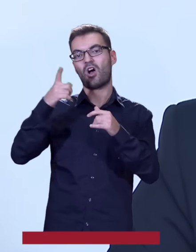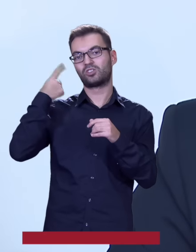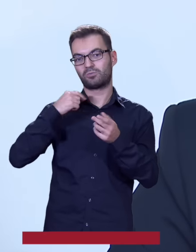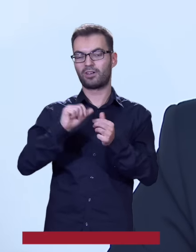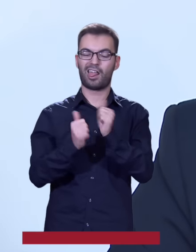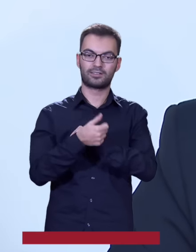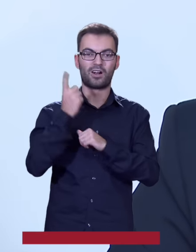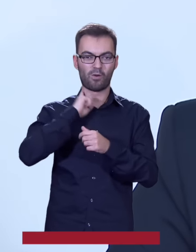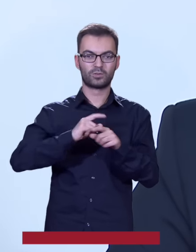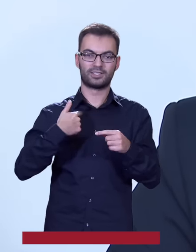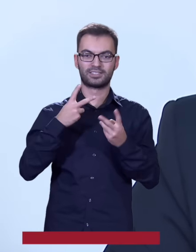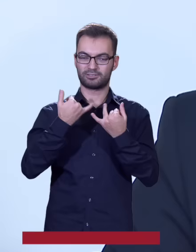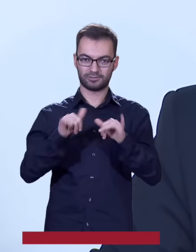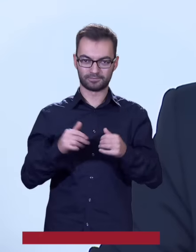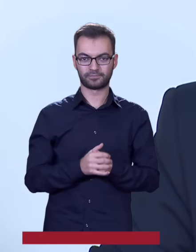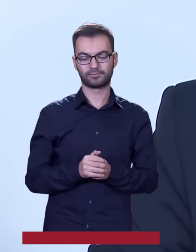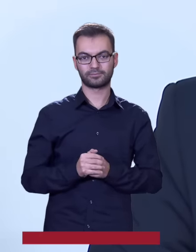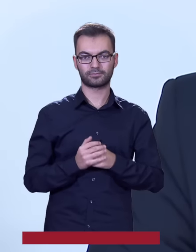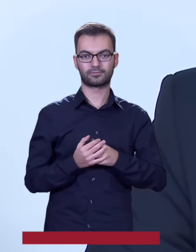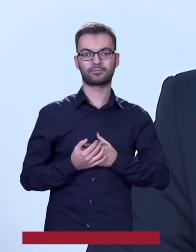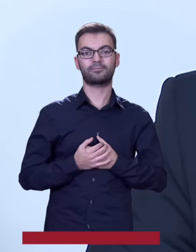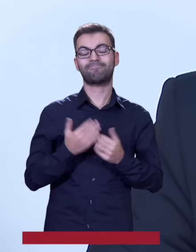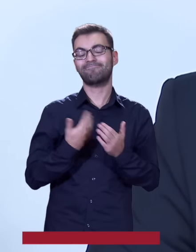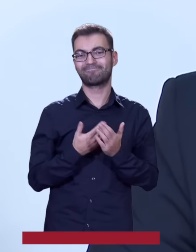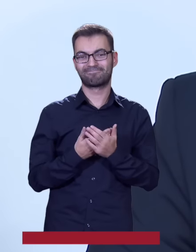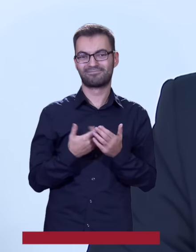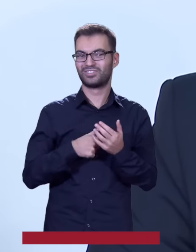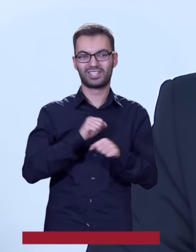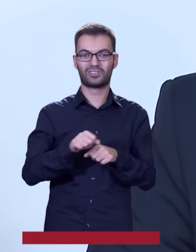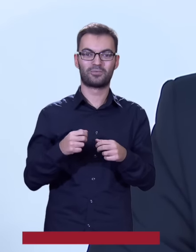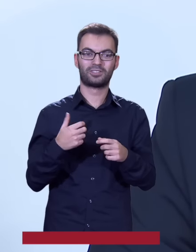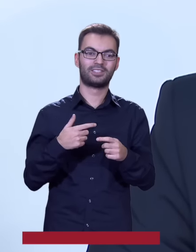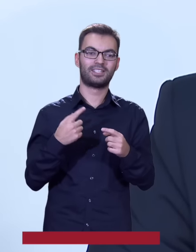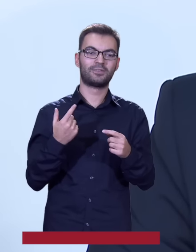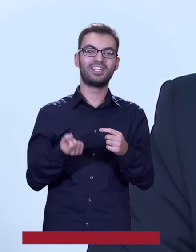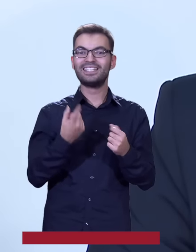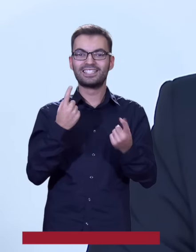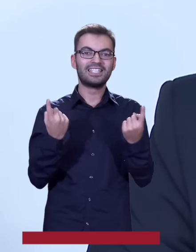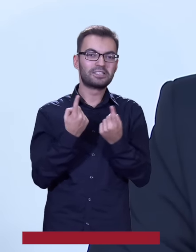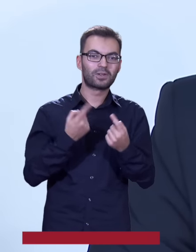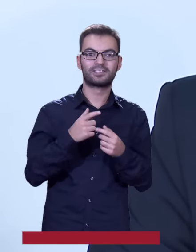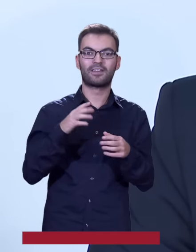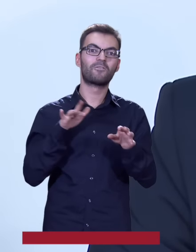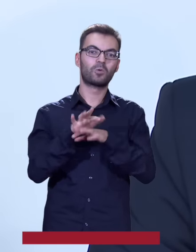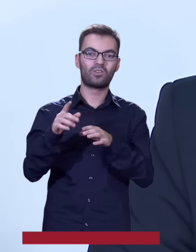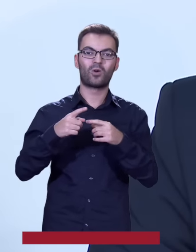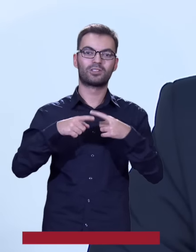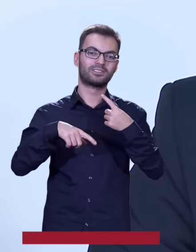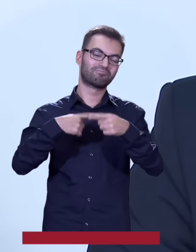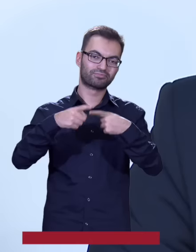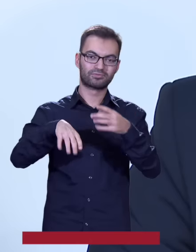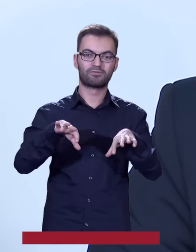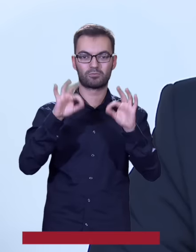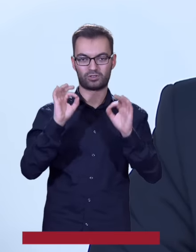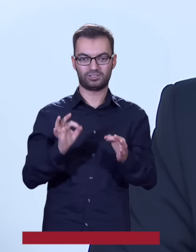innej osoby. W związku z tym to nie są incydenty, które by wpływały na tok procesu wyborczego w dniu